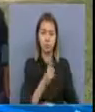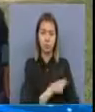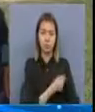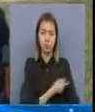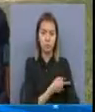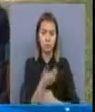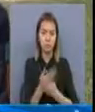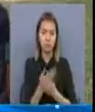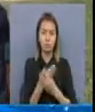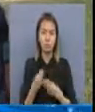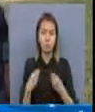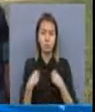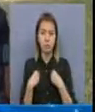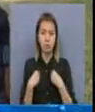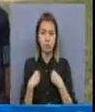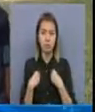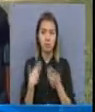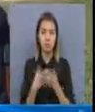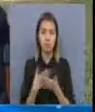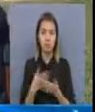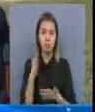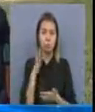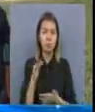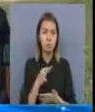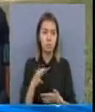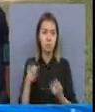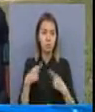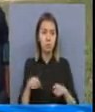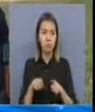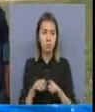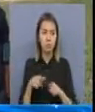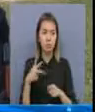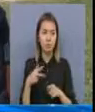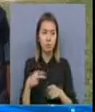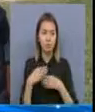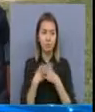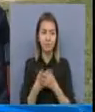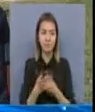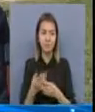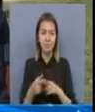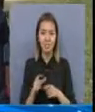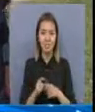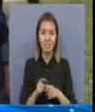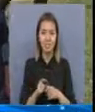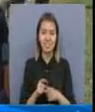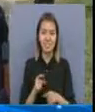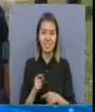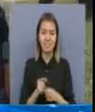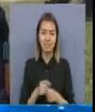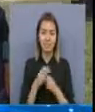медициналық көмек көрсеттік. Оның мысалы Қопа көлінде 30-дан астам адамға көрсетілді. Оның ішінде 15 шақты